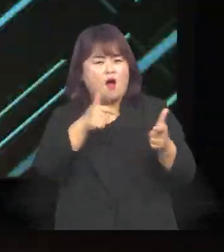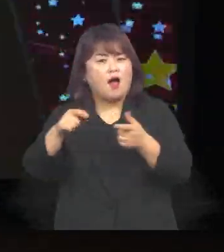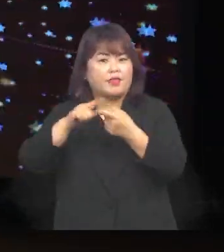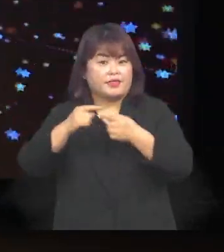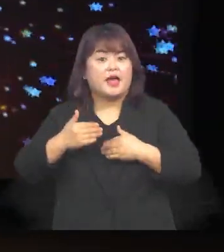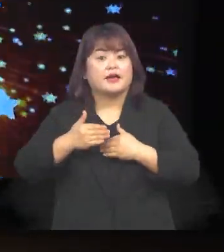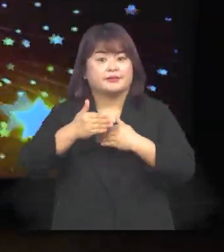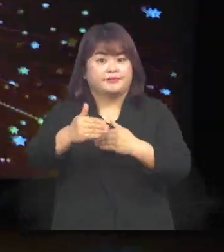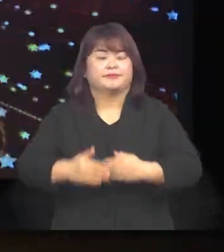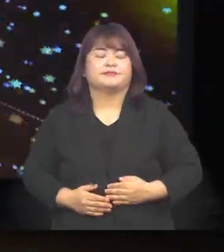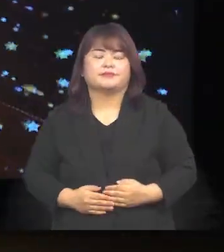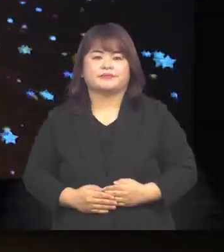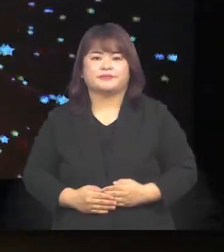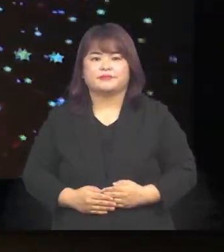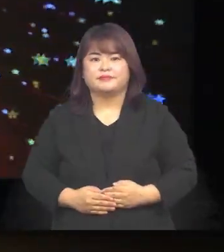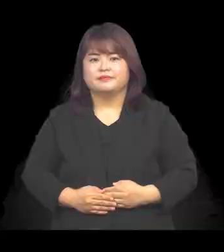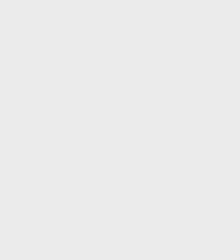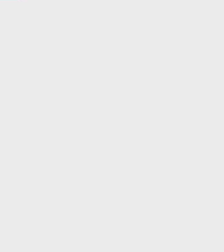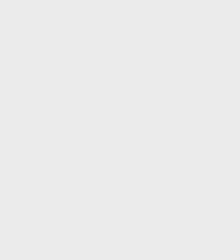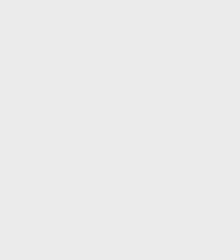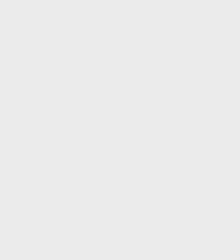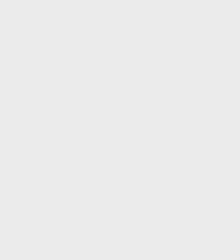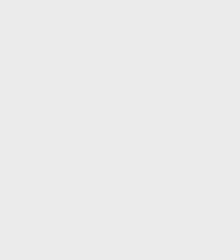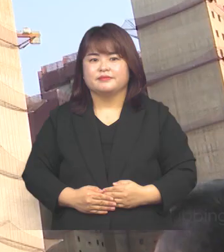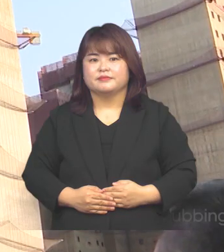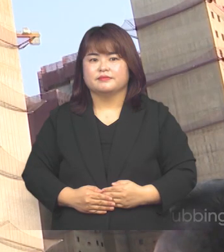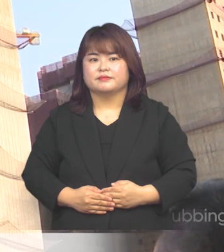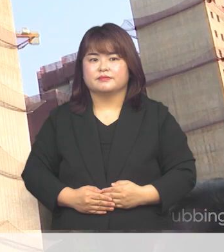다채로운 공연이 있었습니다.